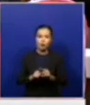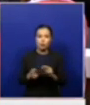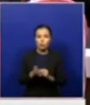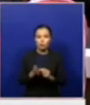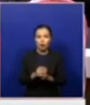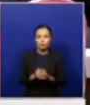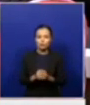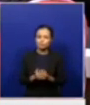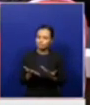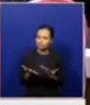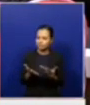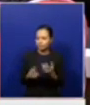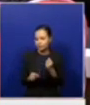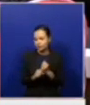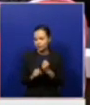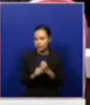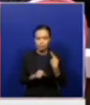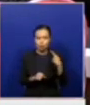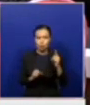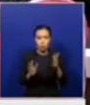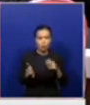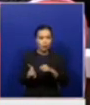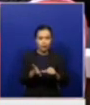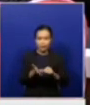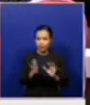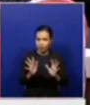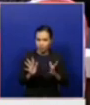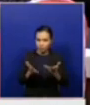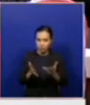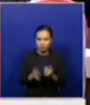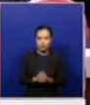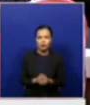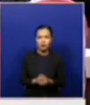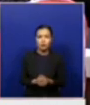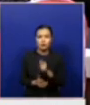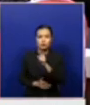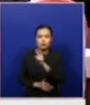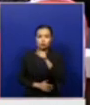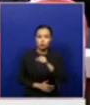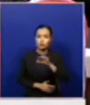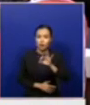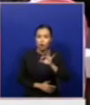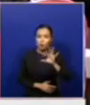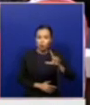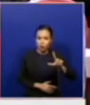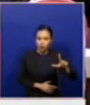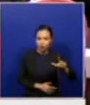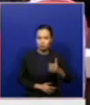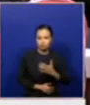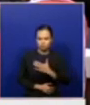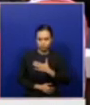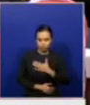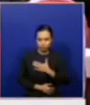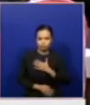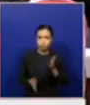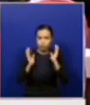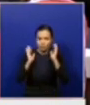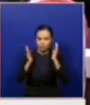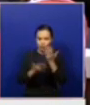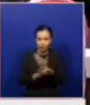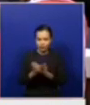กดังนั้นงบประมาณ 1.9 ล้านล้านผมในการอภิปรายครั้ง